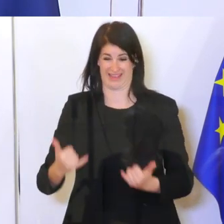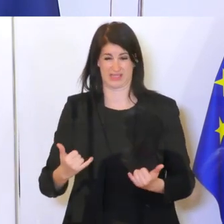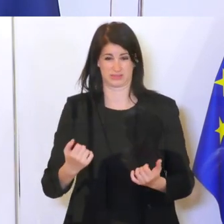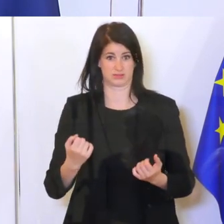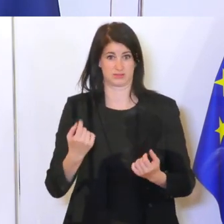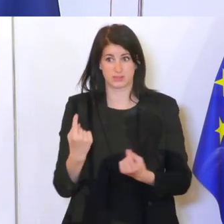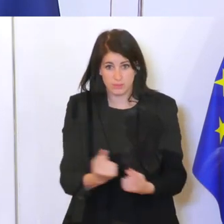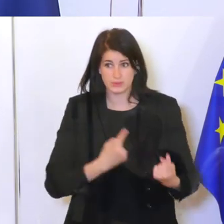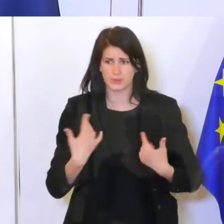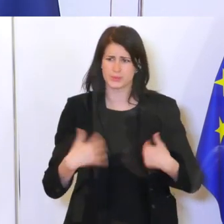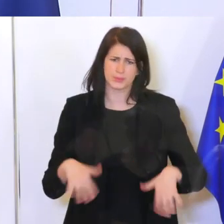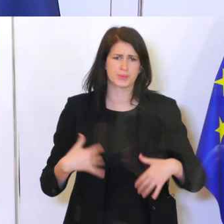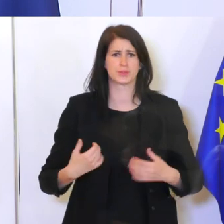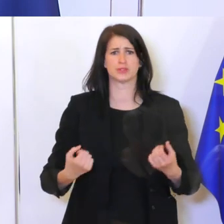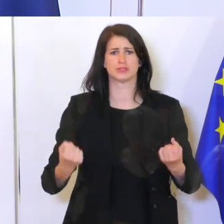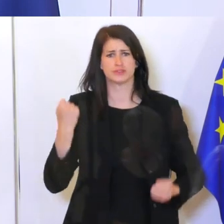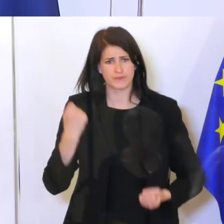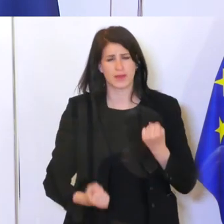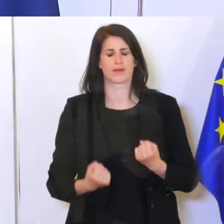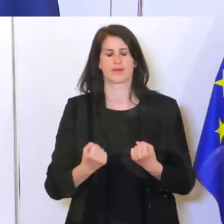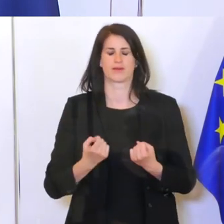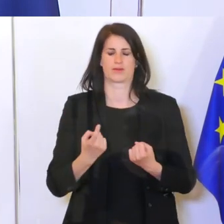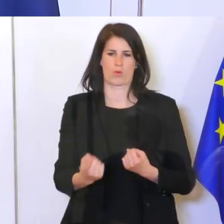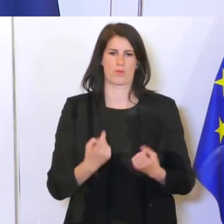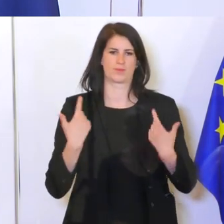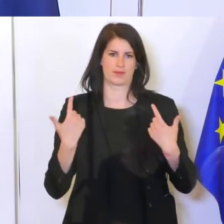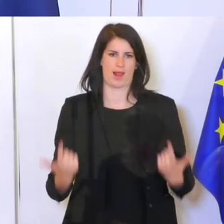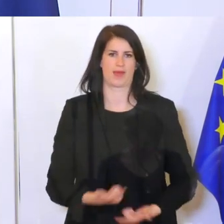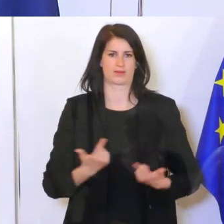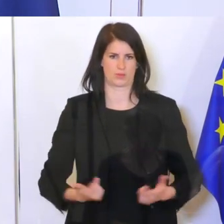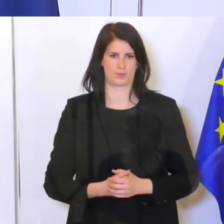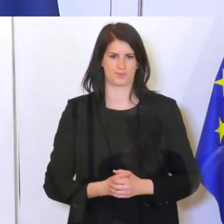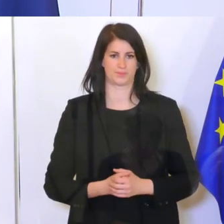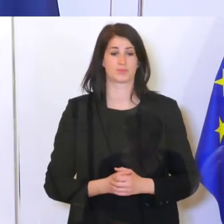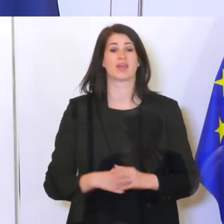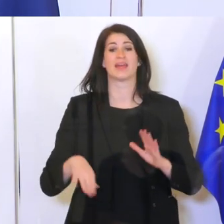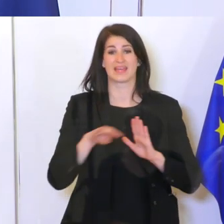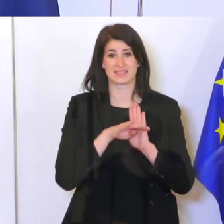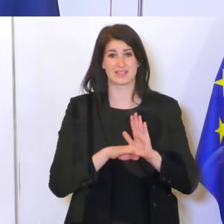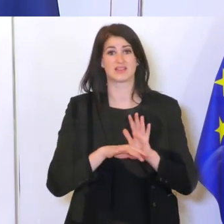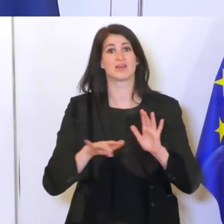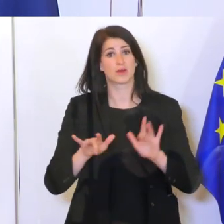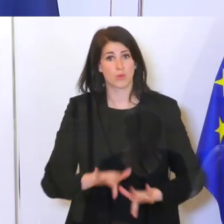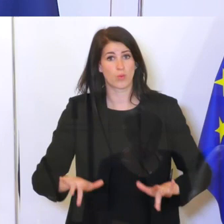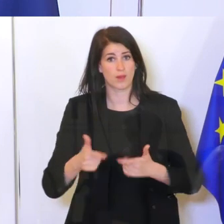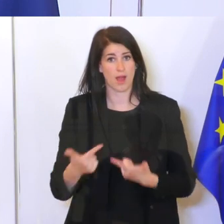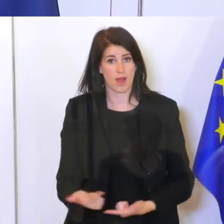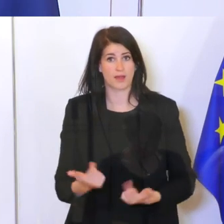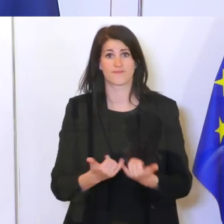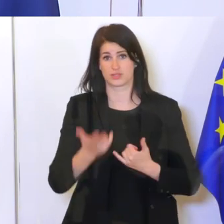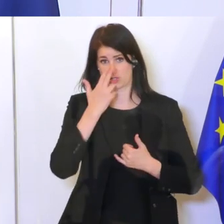Zeit bringen wird. Die gesetzliche Grundlage für diesen Fonds werden die Parlamentsclubs der